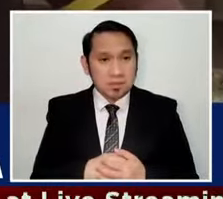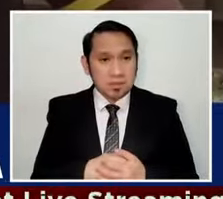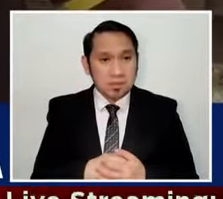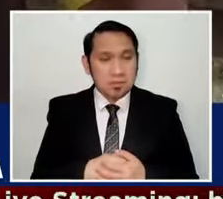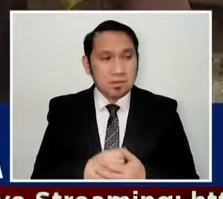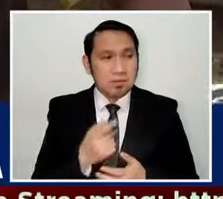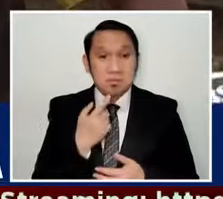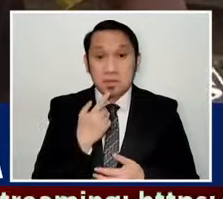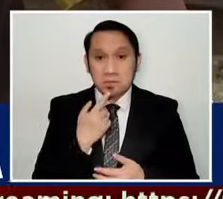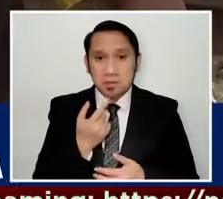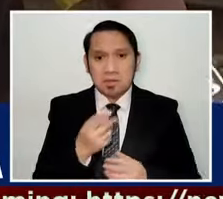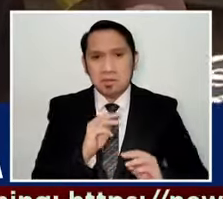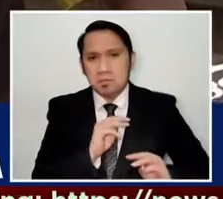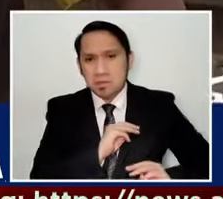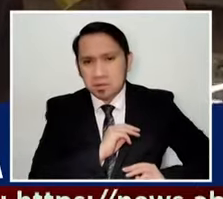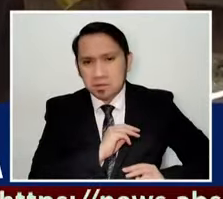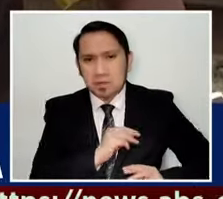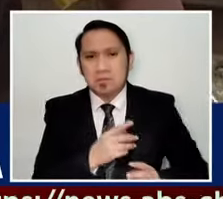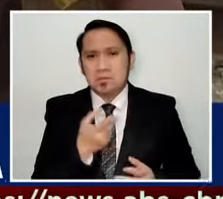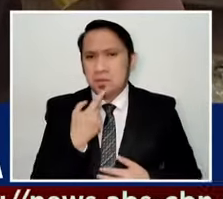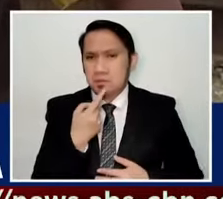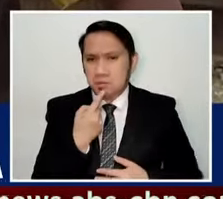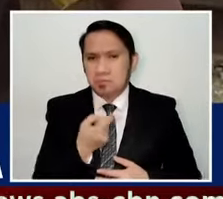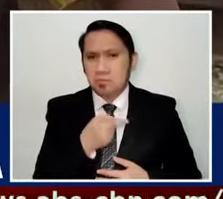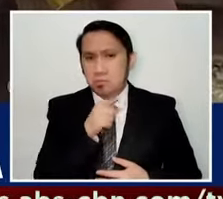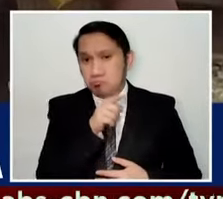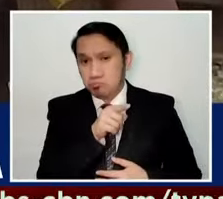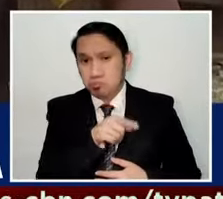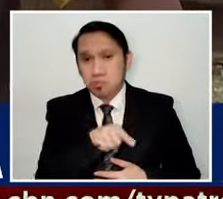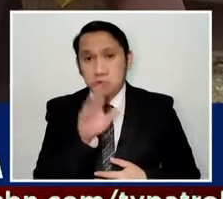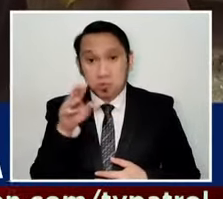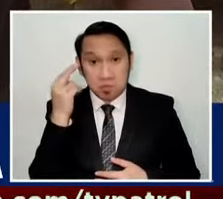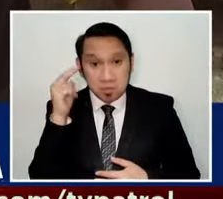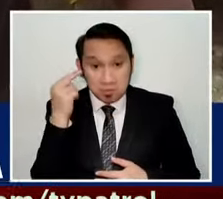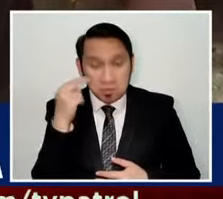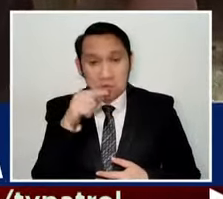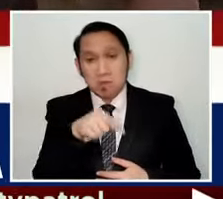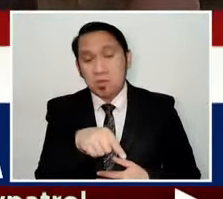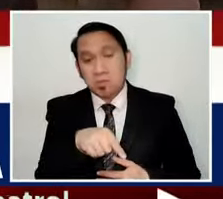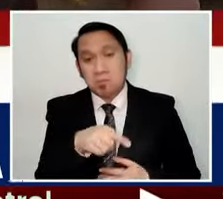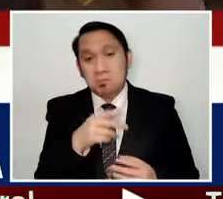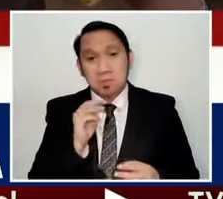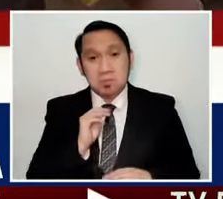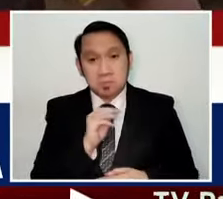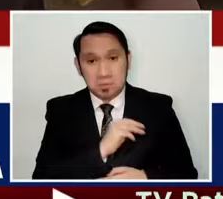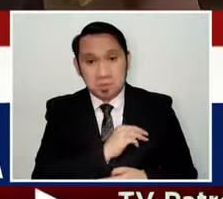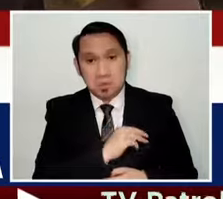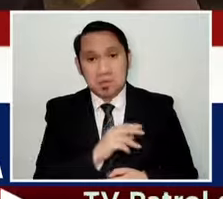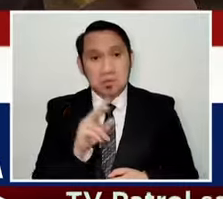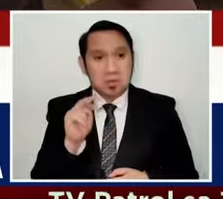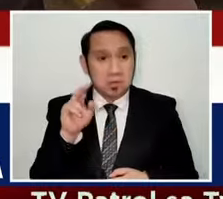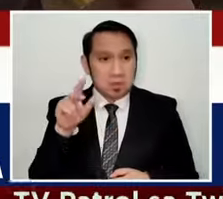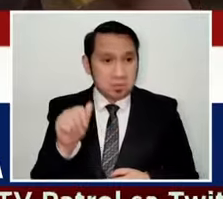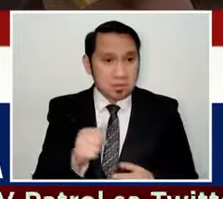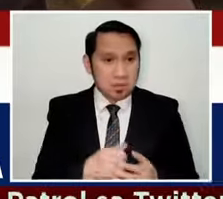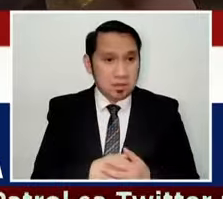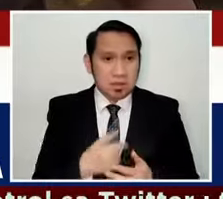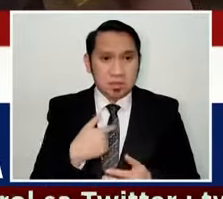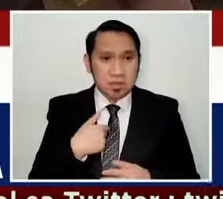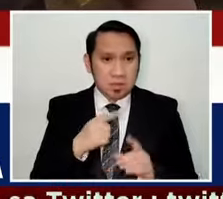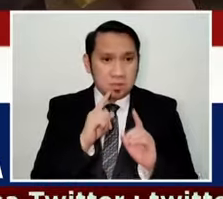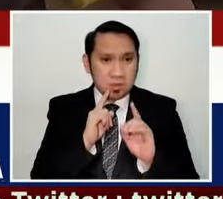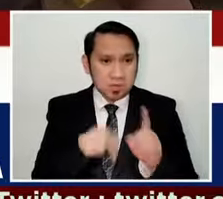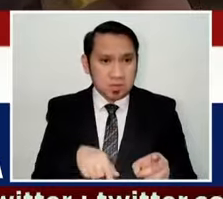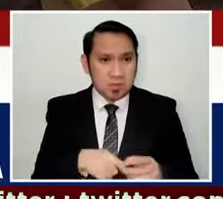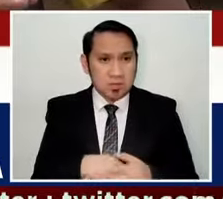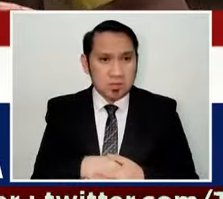sinasabi ng militar, dating miyembro ng MPA, si Arnel. Kanara mo, pangutan yung lisod yung